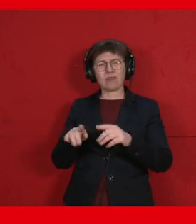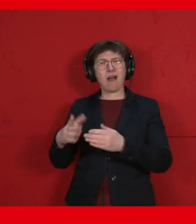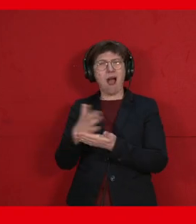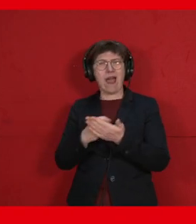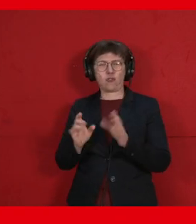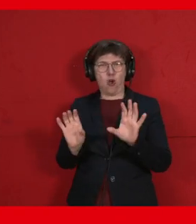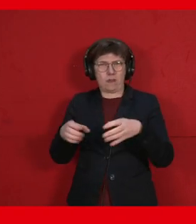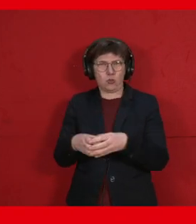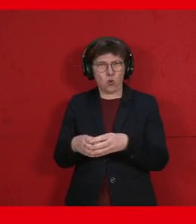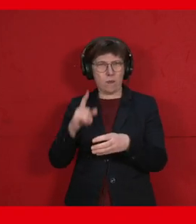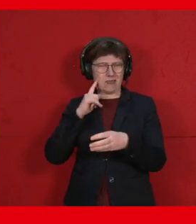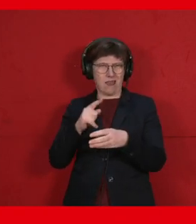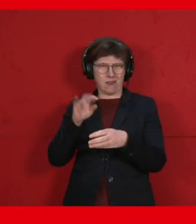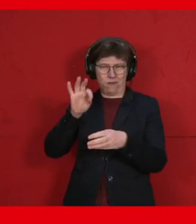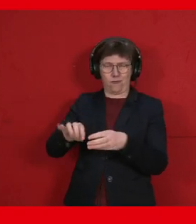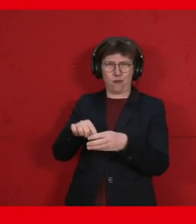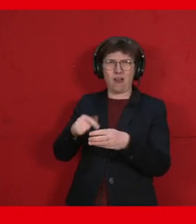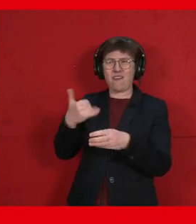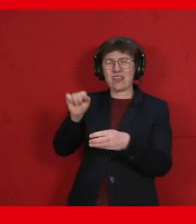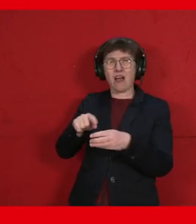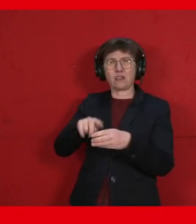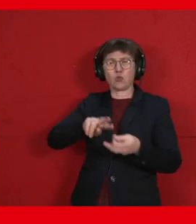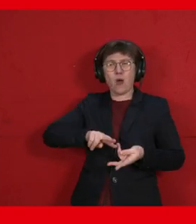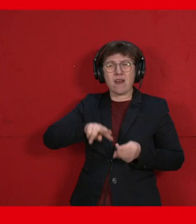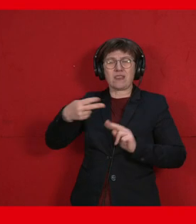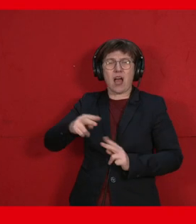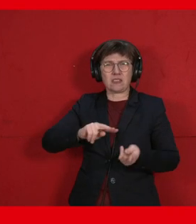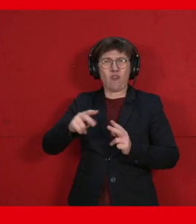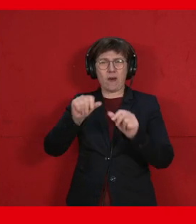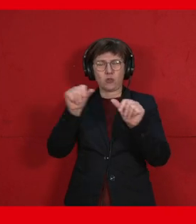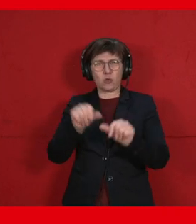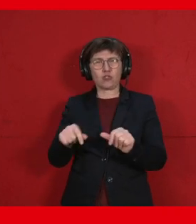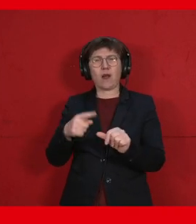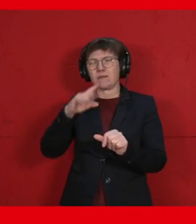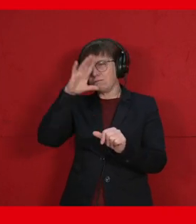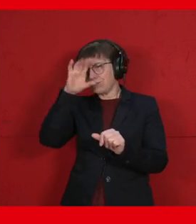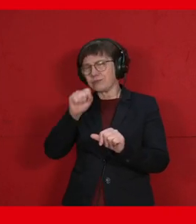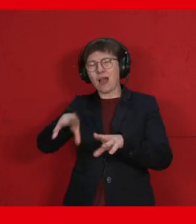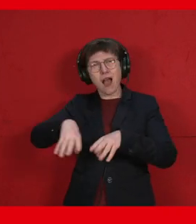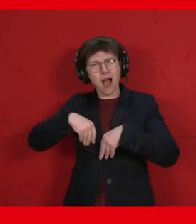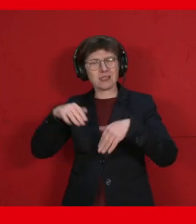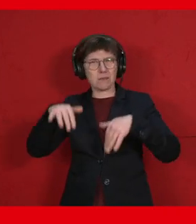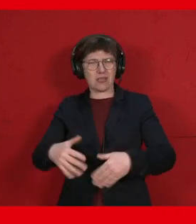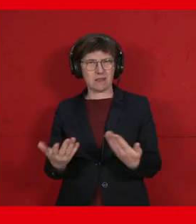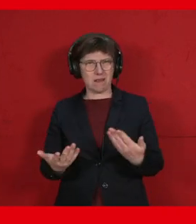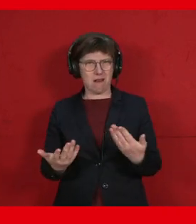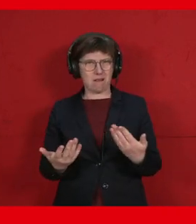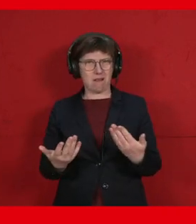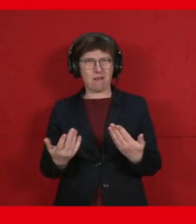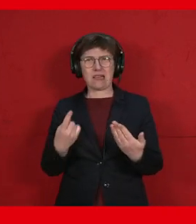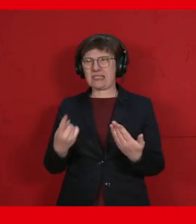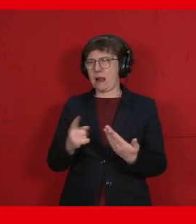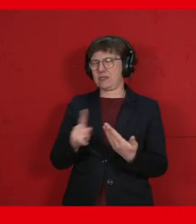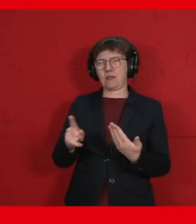zum Beispiel zu denken und zu überlegen, wie kann man solche Transformationen gestalten, dass die auch Akzeptanz erfährt in dem Sinne, dass